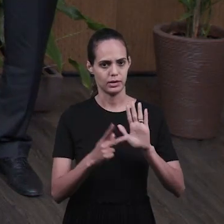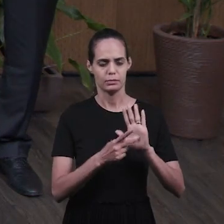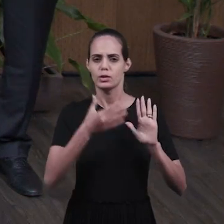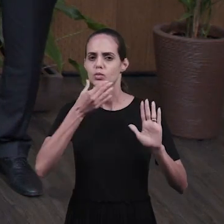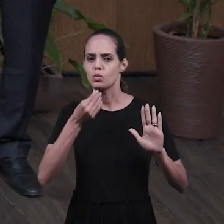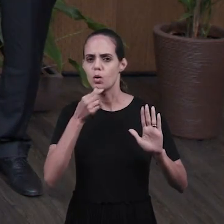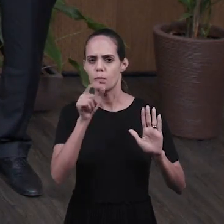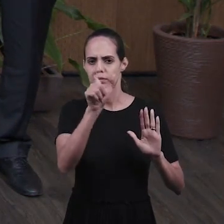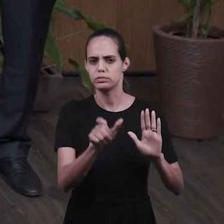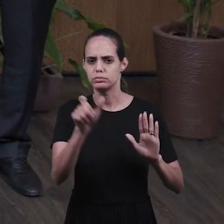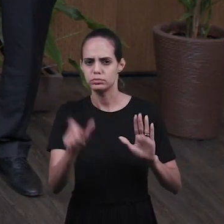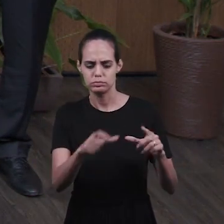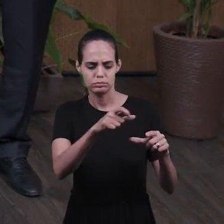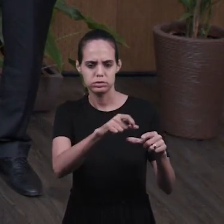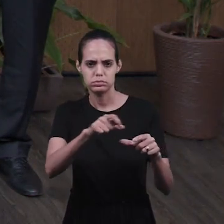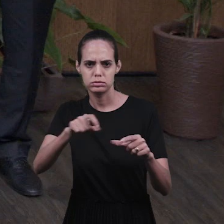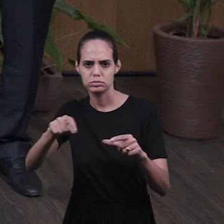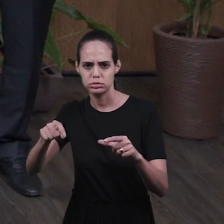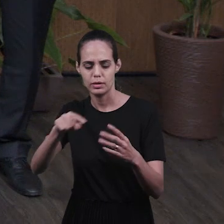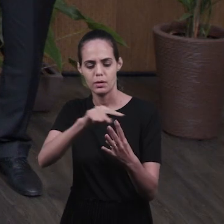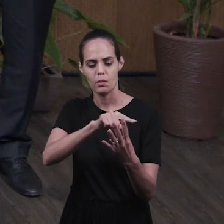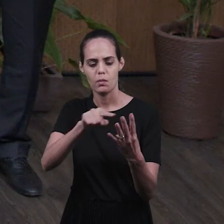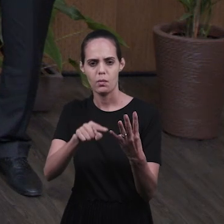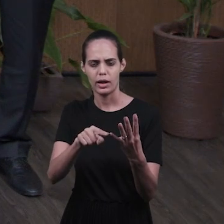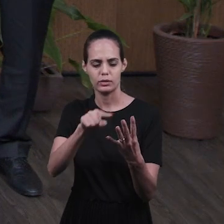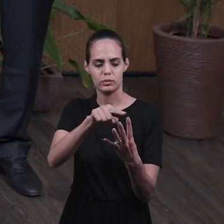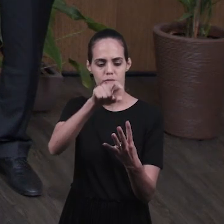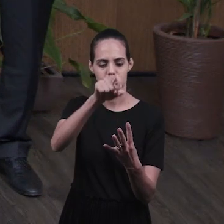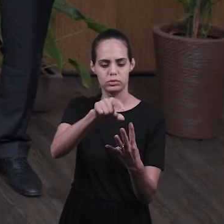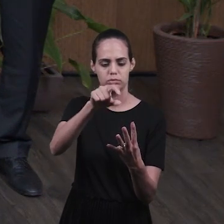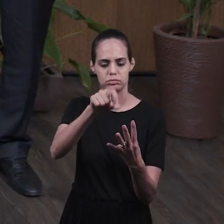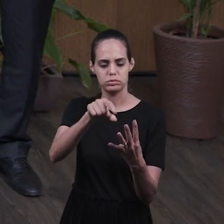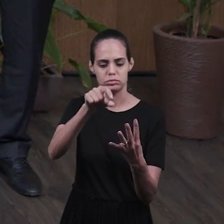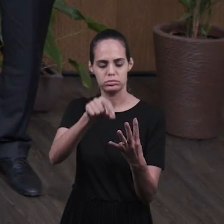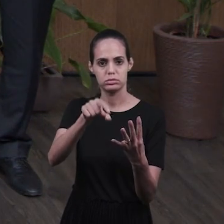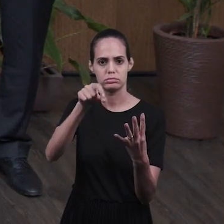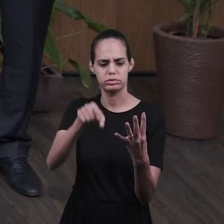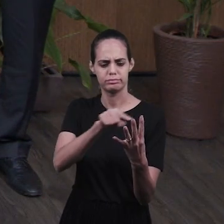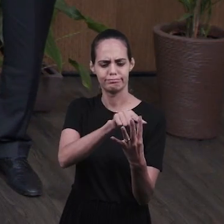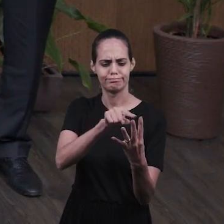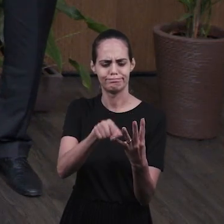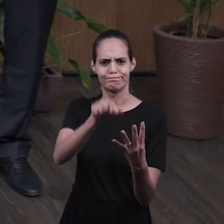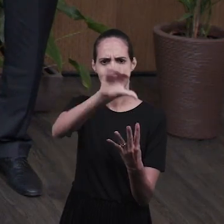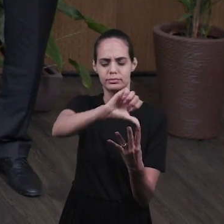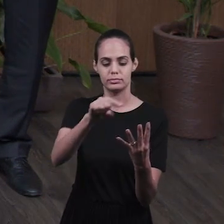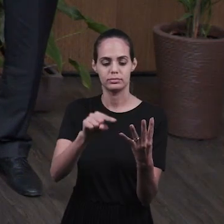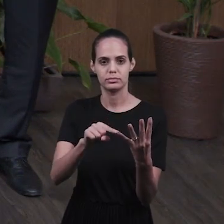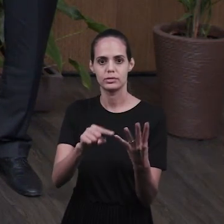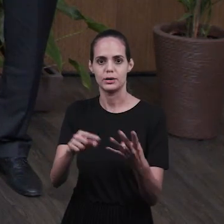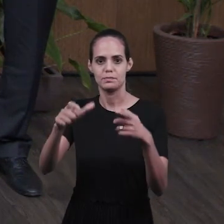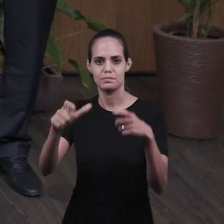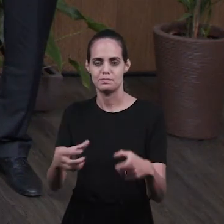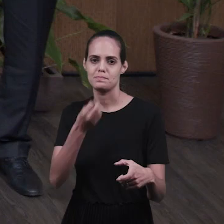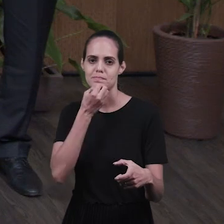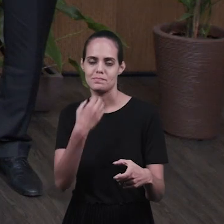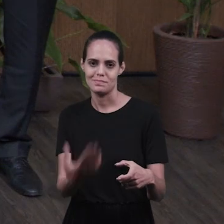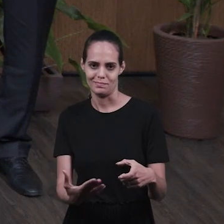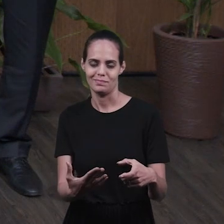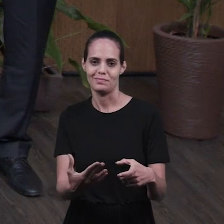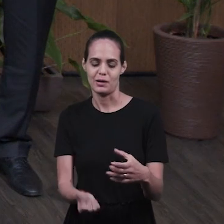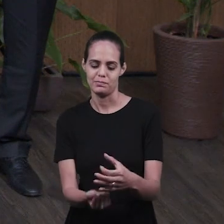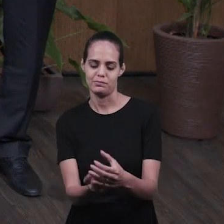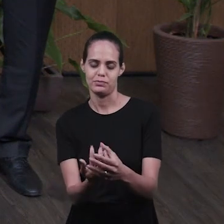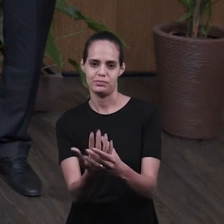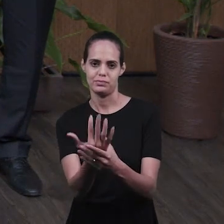lancées, une a porté du fruit, celle qui est tombée en bonne terre. Nos